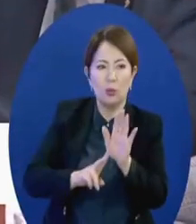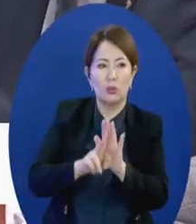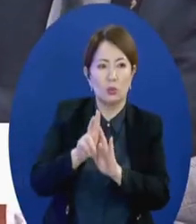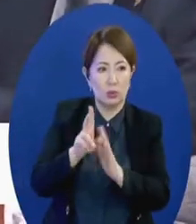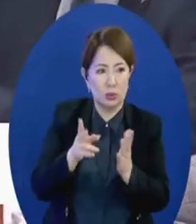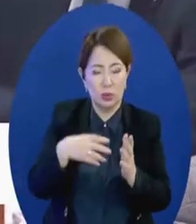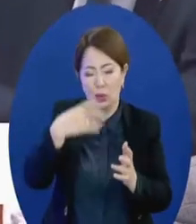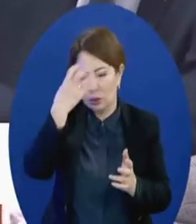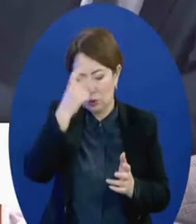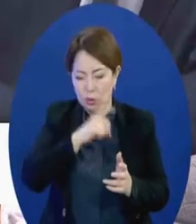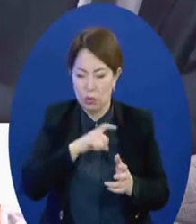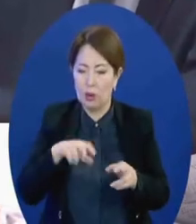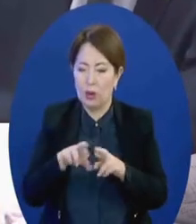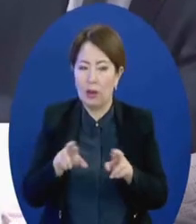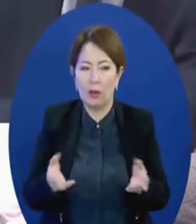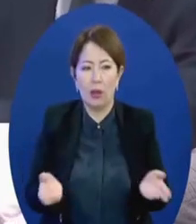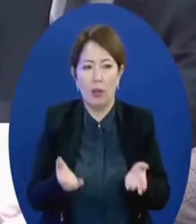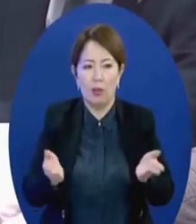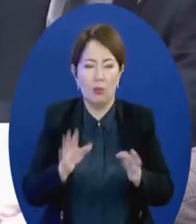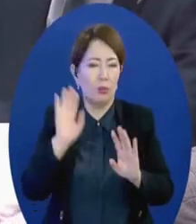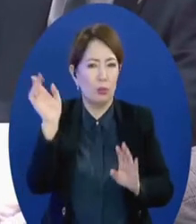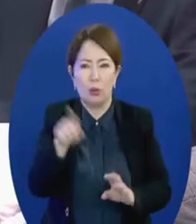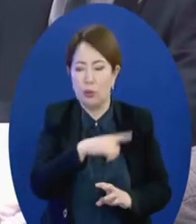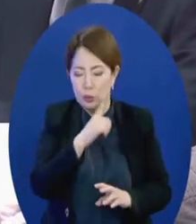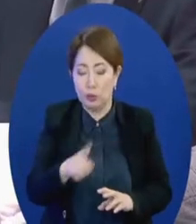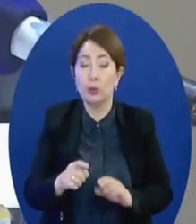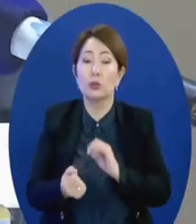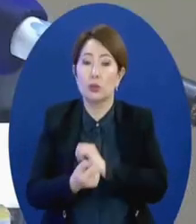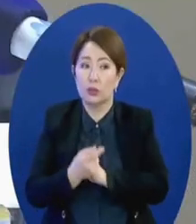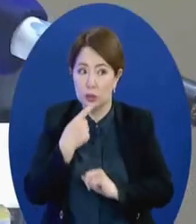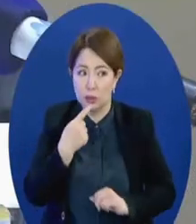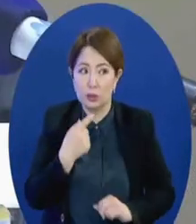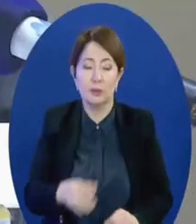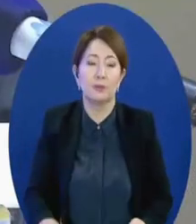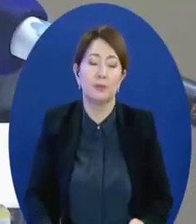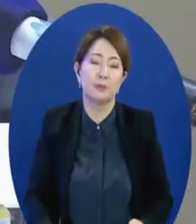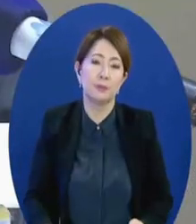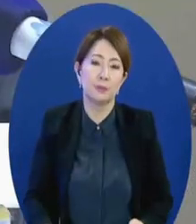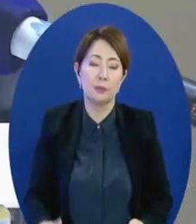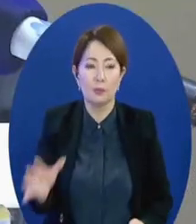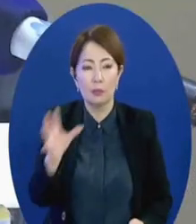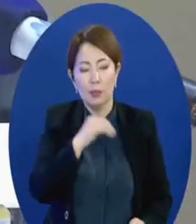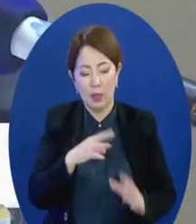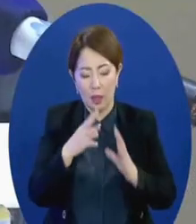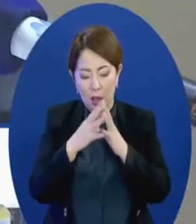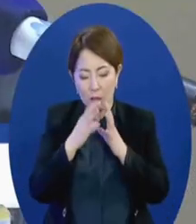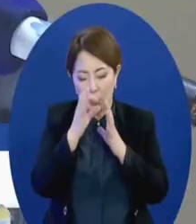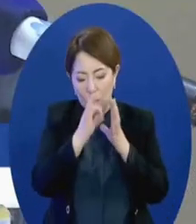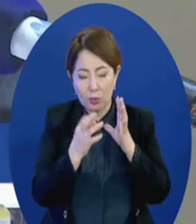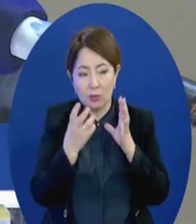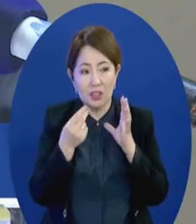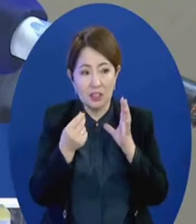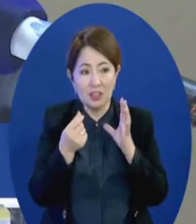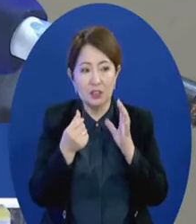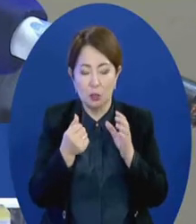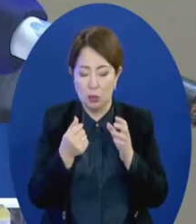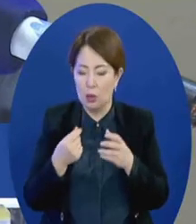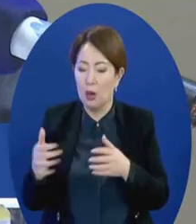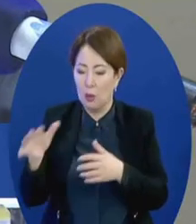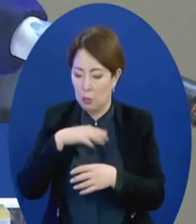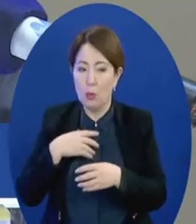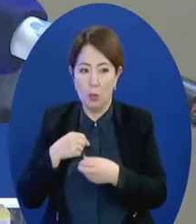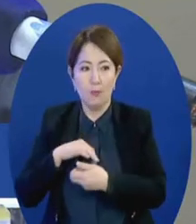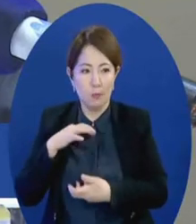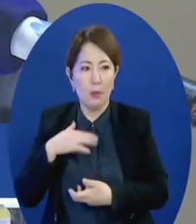эхэлсэн. Төр өөрөө ялгааг бий болгож болохгүй гэдгийг онцолж байна. Бараг үндсэндээ 10% тэнцгийн хөрөнгө өнөөдөр бидэнд